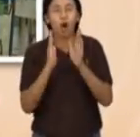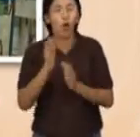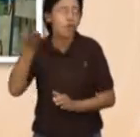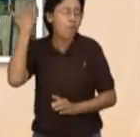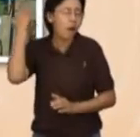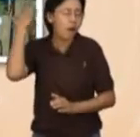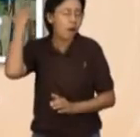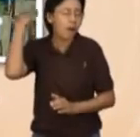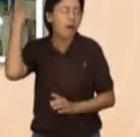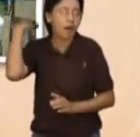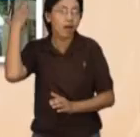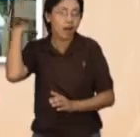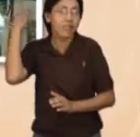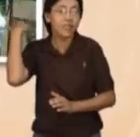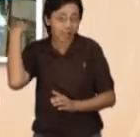เนี่ยนะ